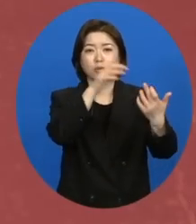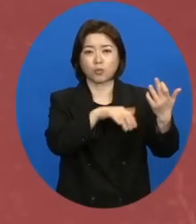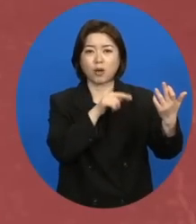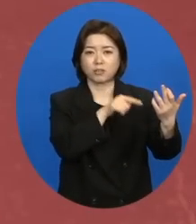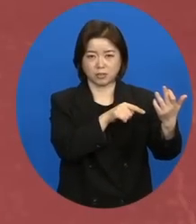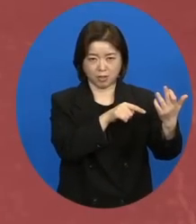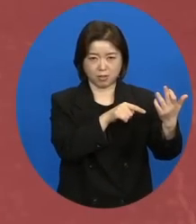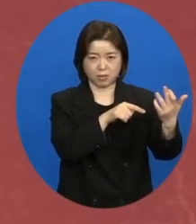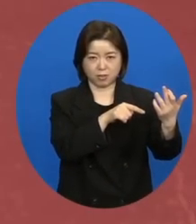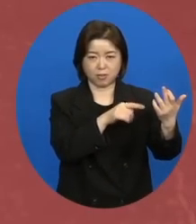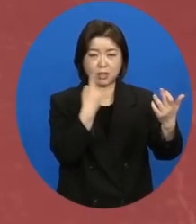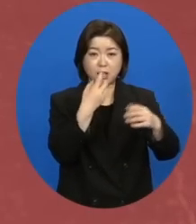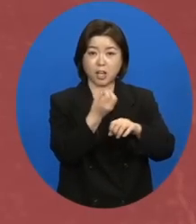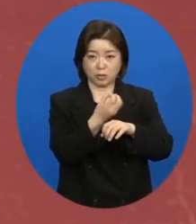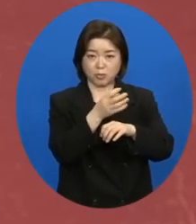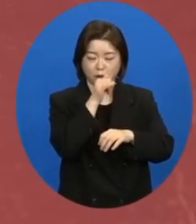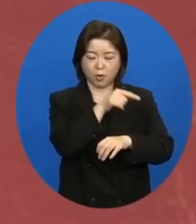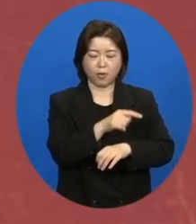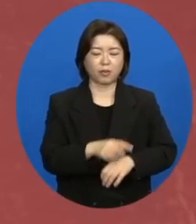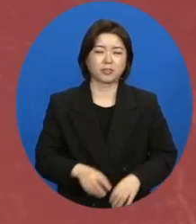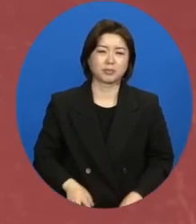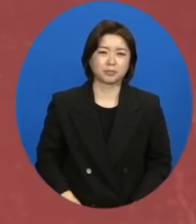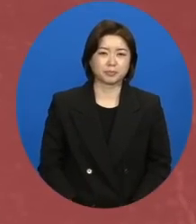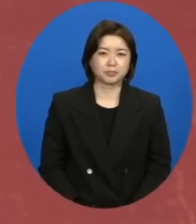박천광산이라는 거예요. 금광.